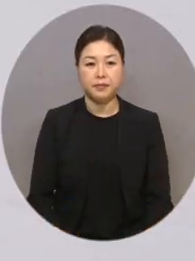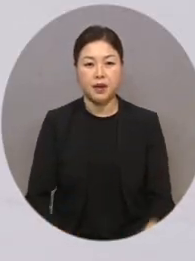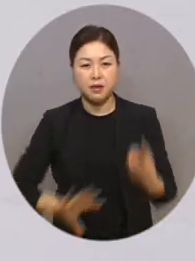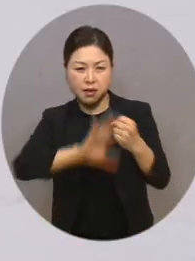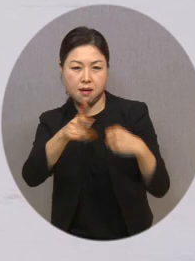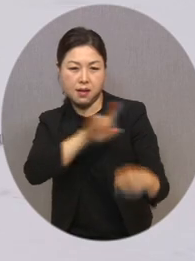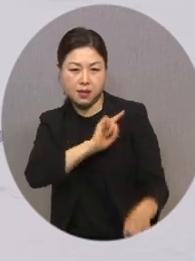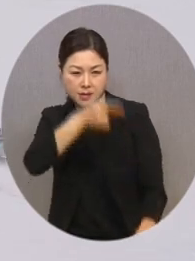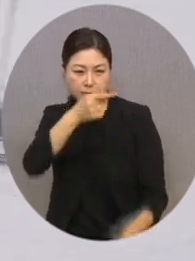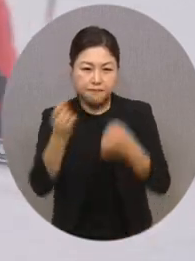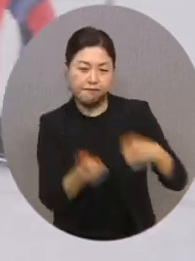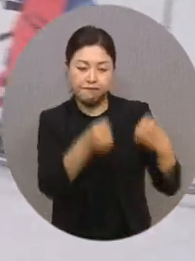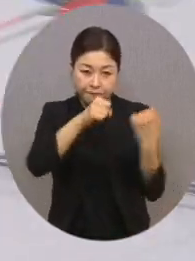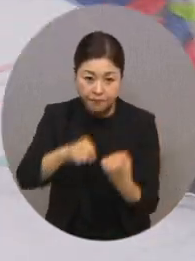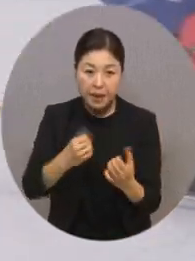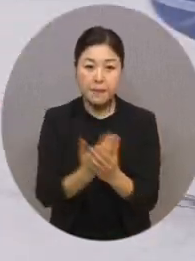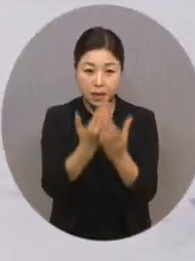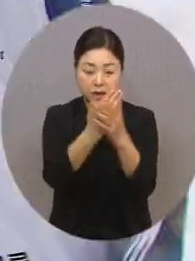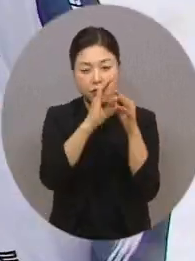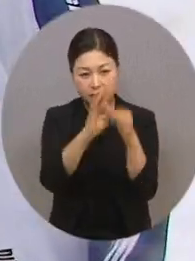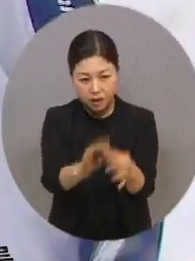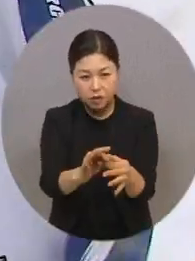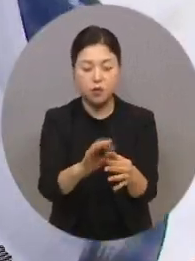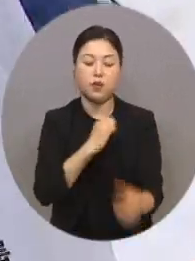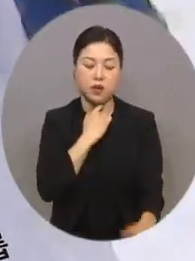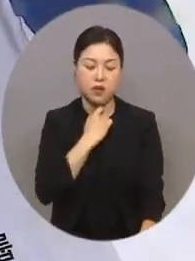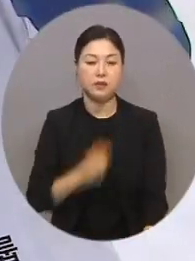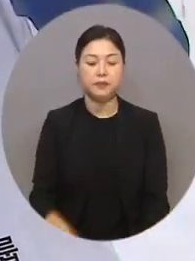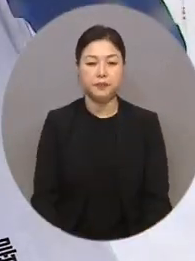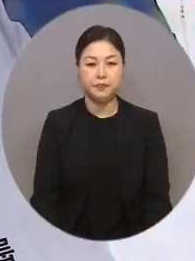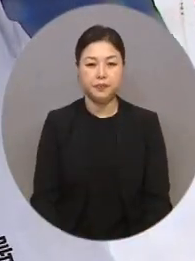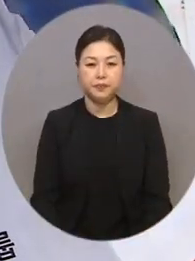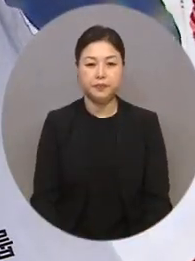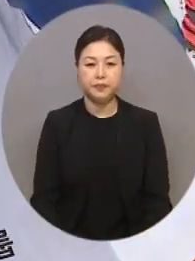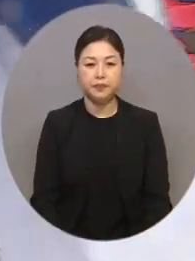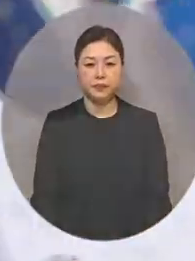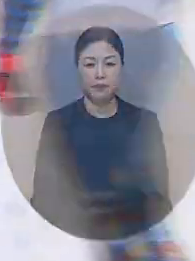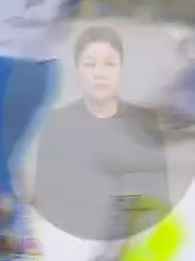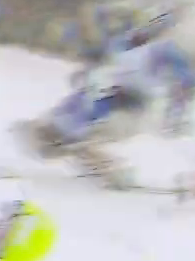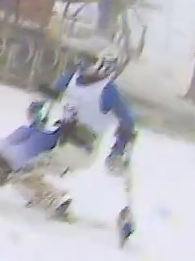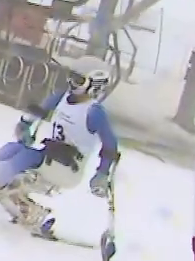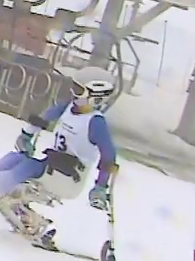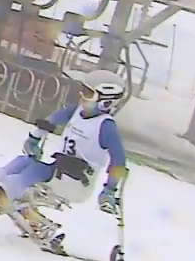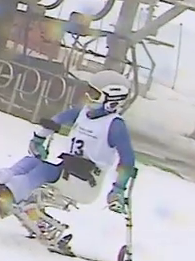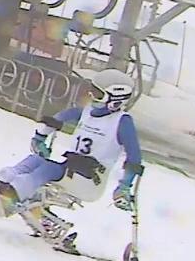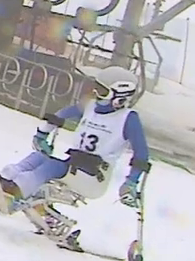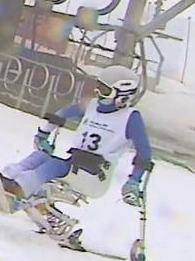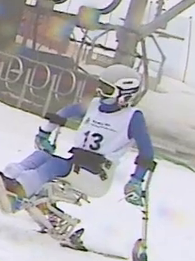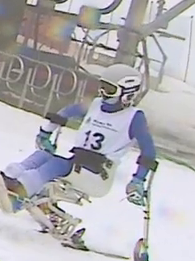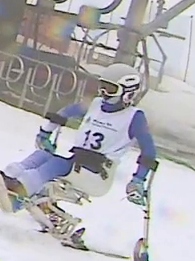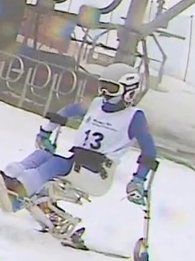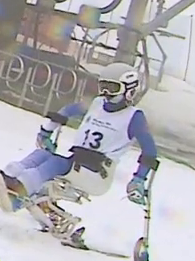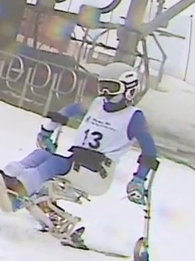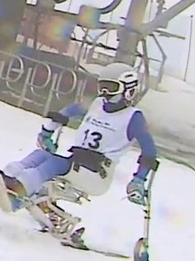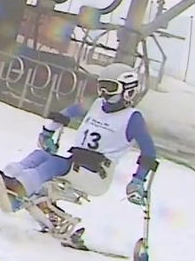알파인 스키 선수로의 질주가 계속되기를 바랍니다. 복지TV 뉴스 정유정입니다.